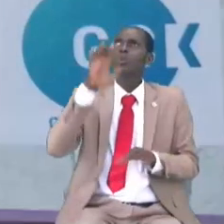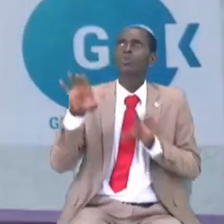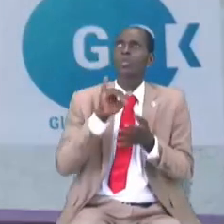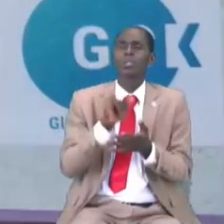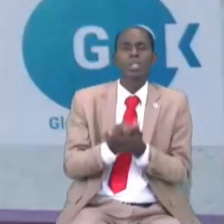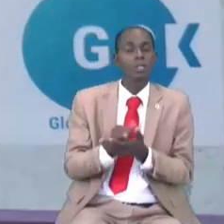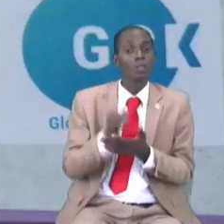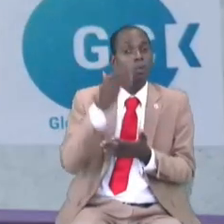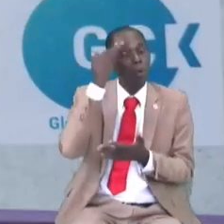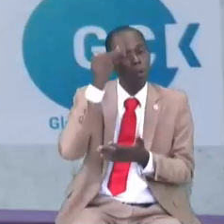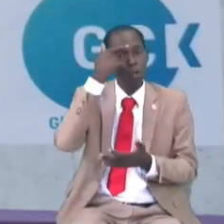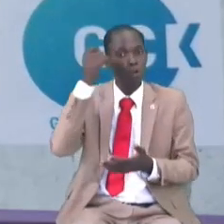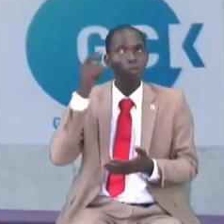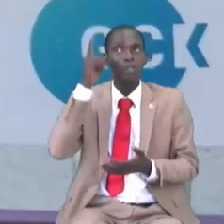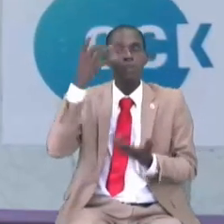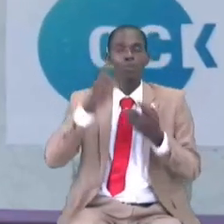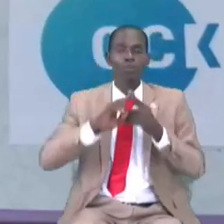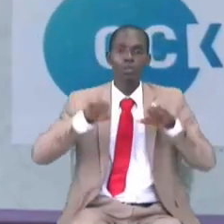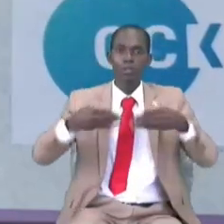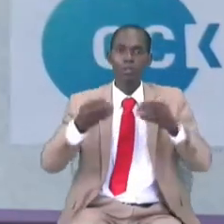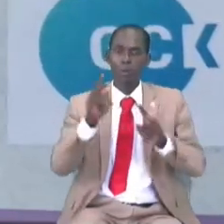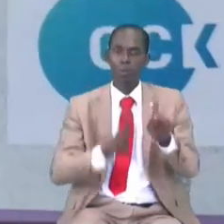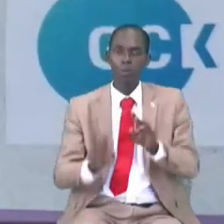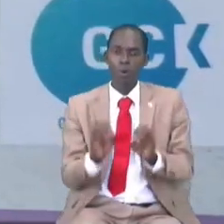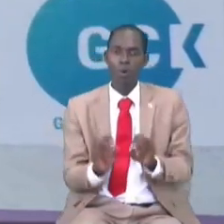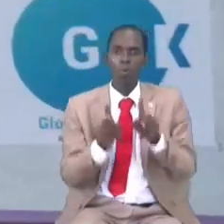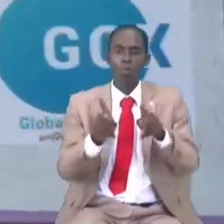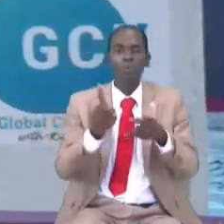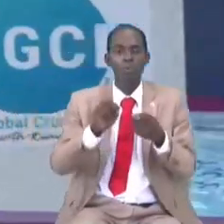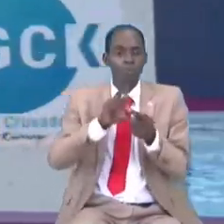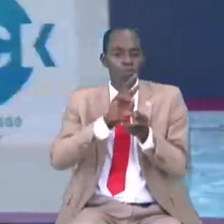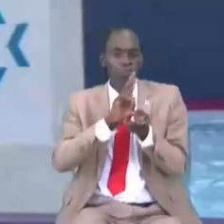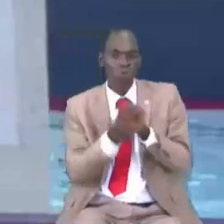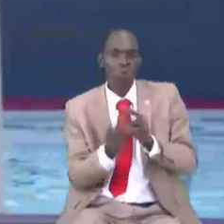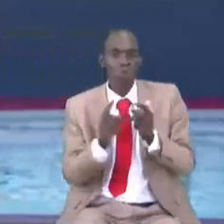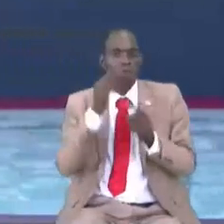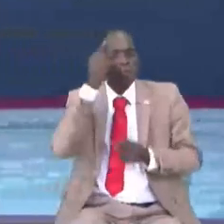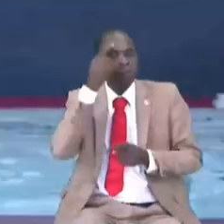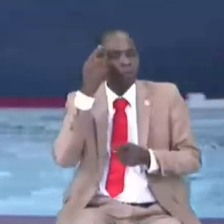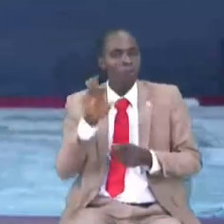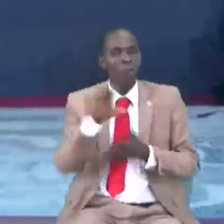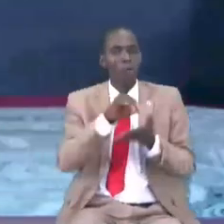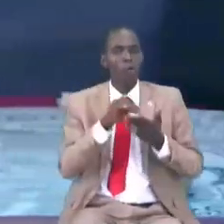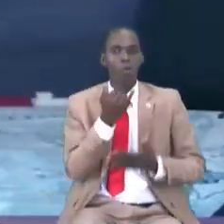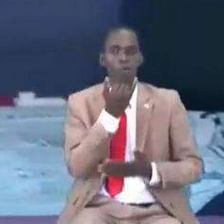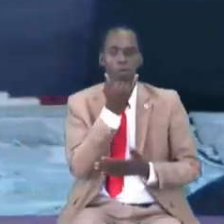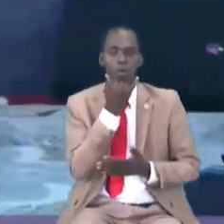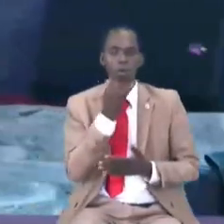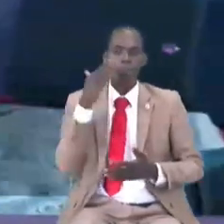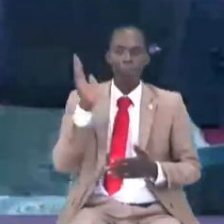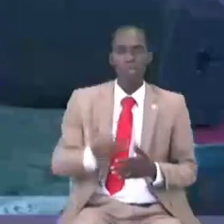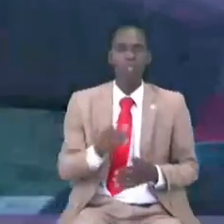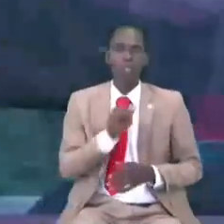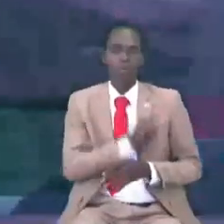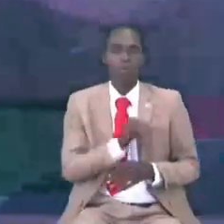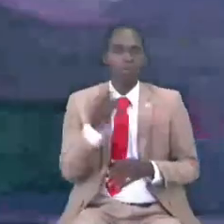leur voie et de penser à leur mauvaise voie. En Luc 13, voyons le verset 6.